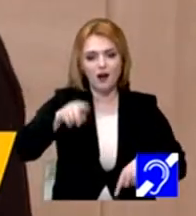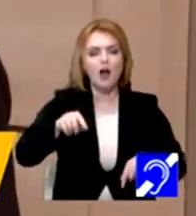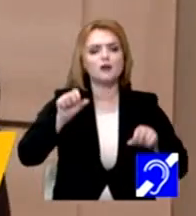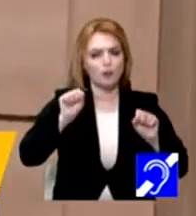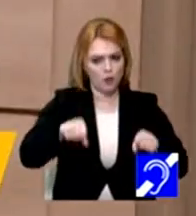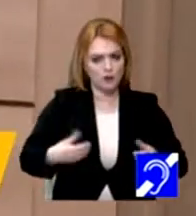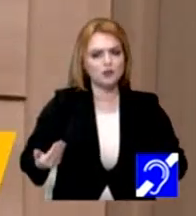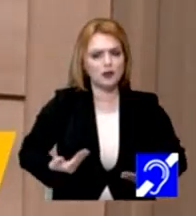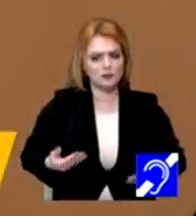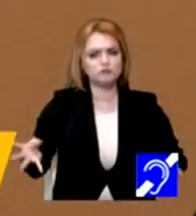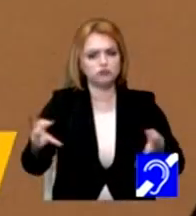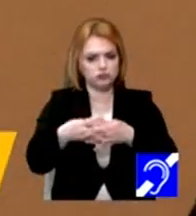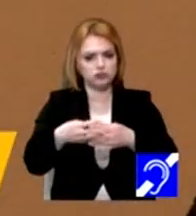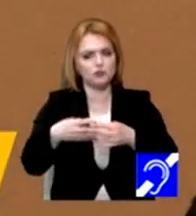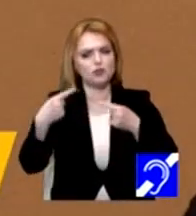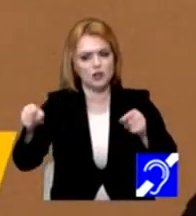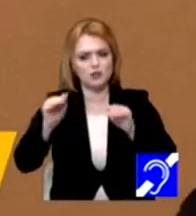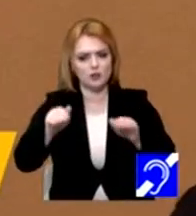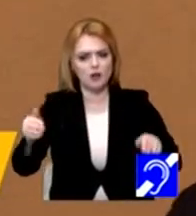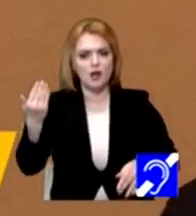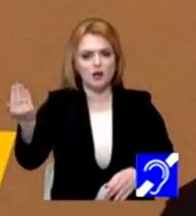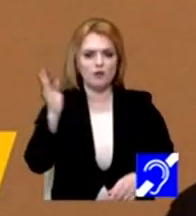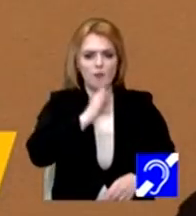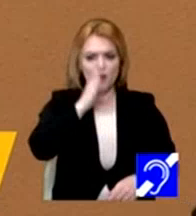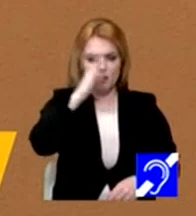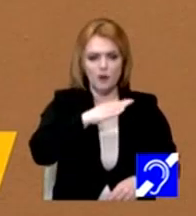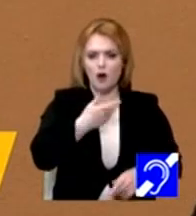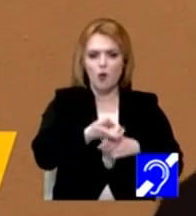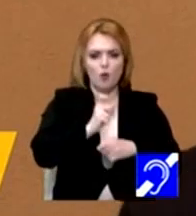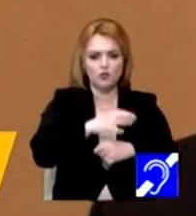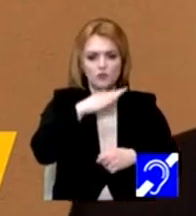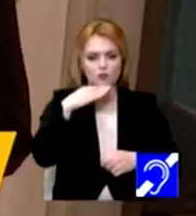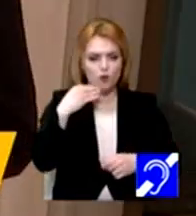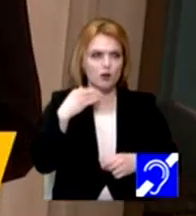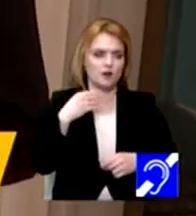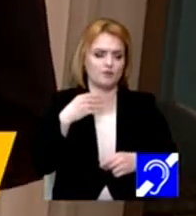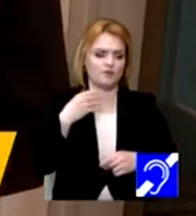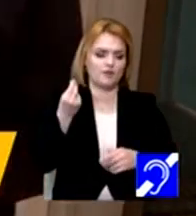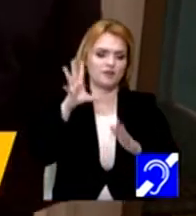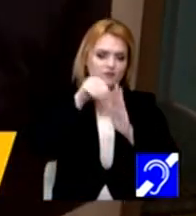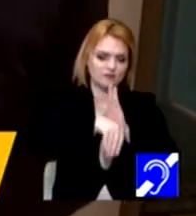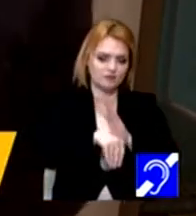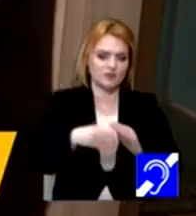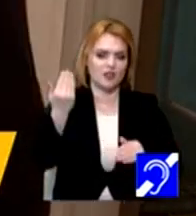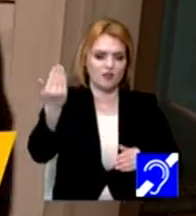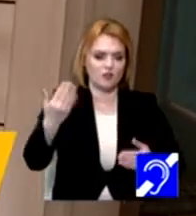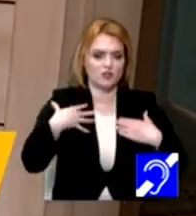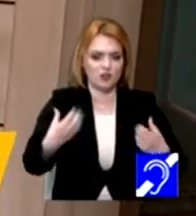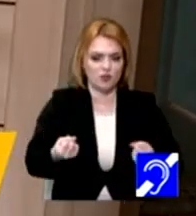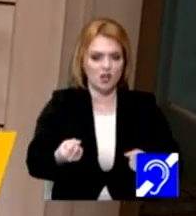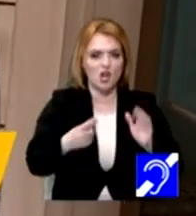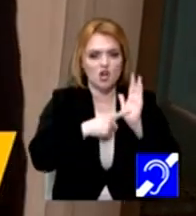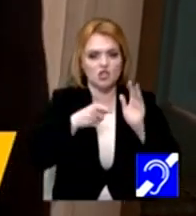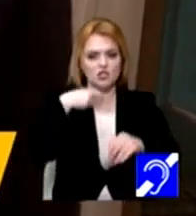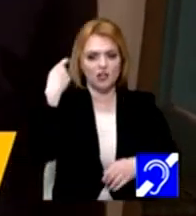fel ca a celorlalți copii. Părinții lui au investit multă afecțiune, grijă, dar și bani pentru sănătatea lui. În urmă cu 6